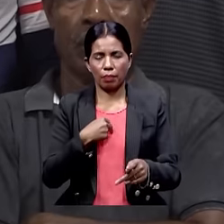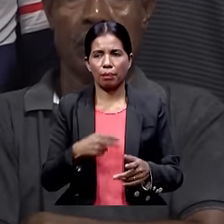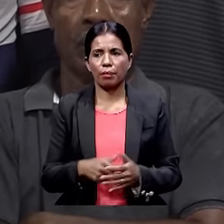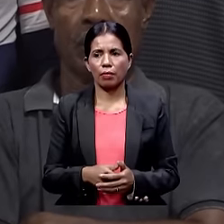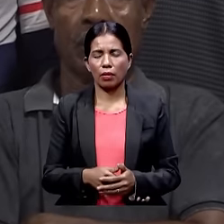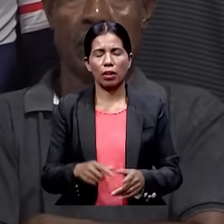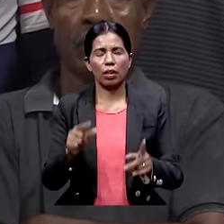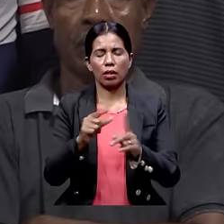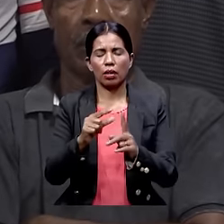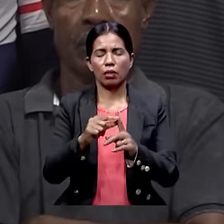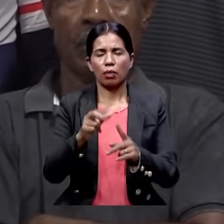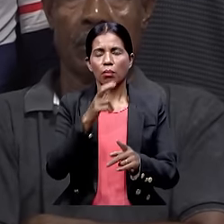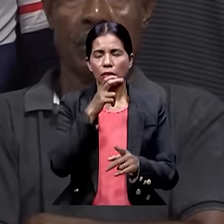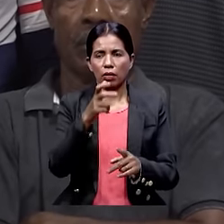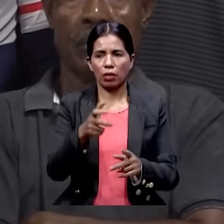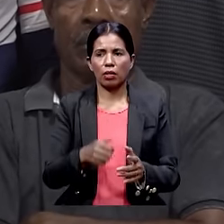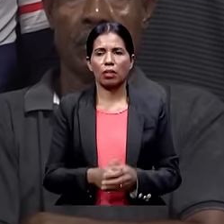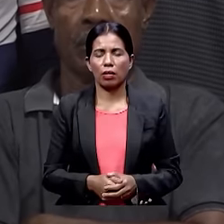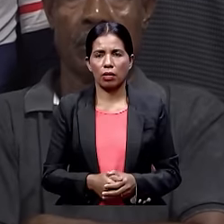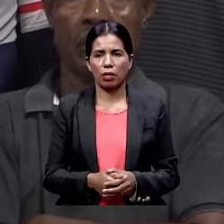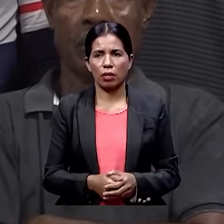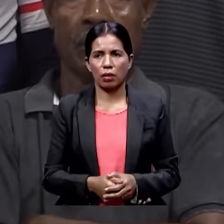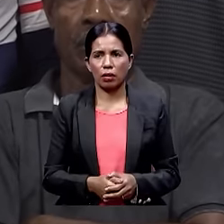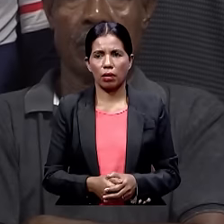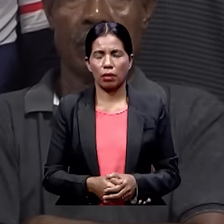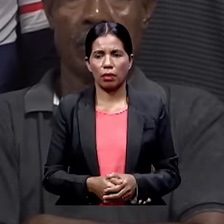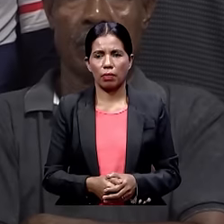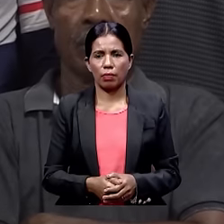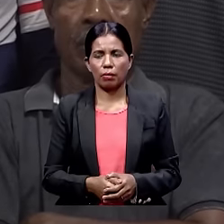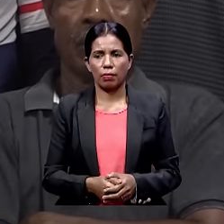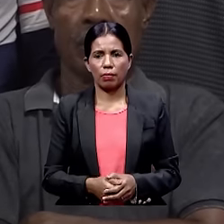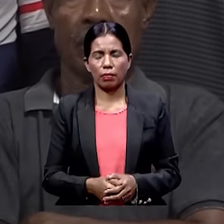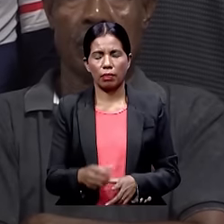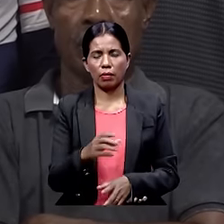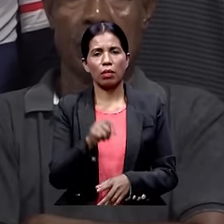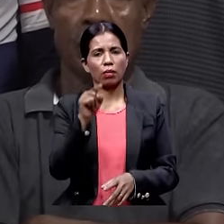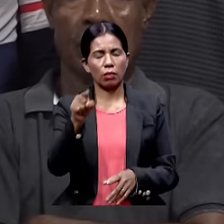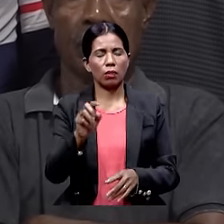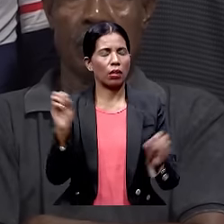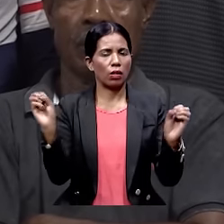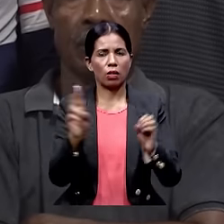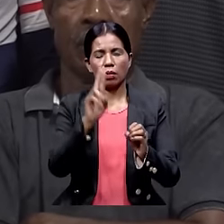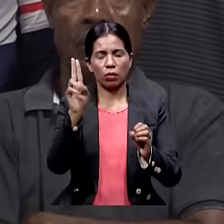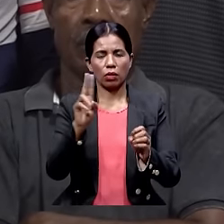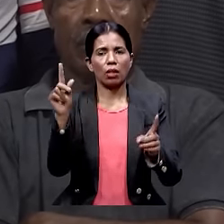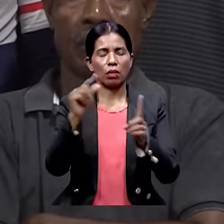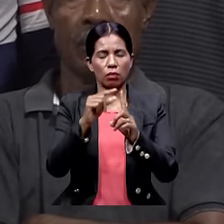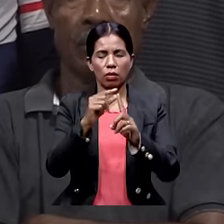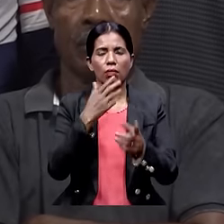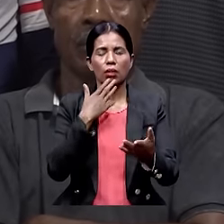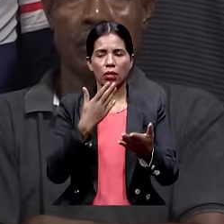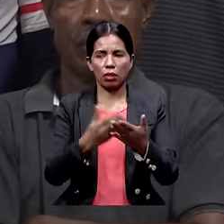lian português, dean. A bala saiu pela culatra. O Duni makla usa lógica, atu